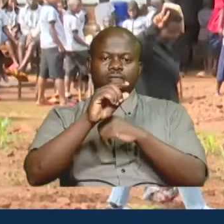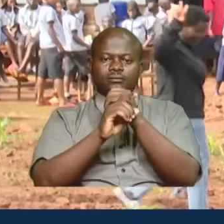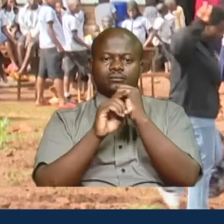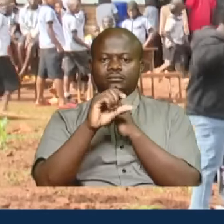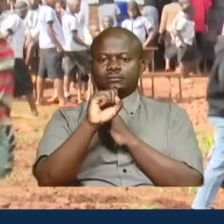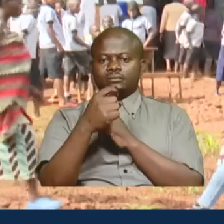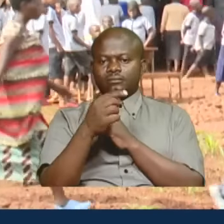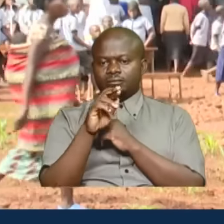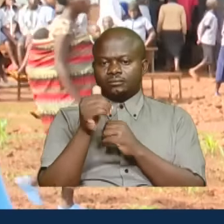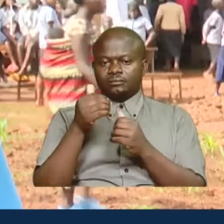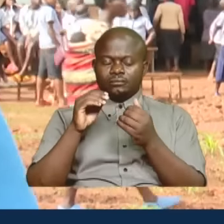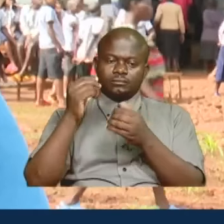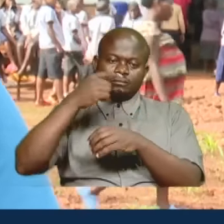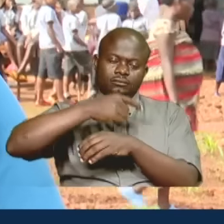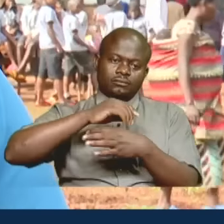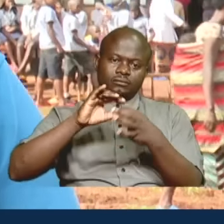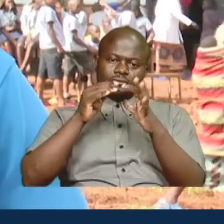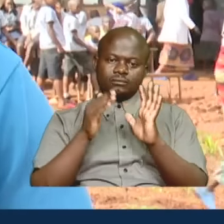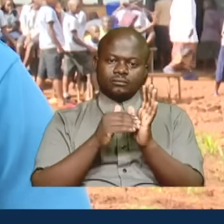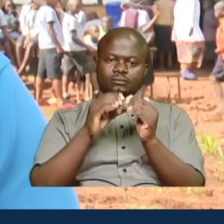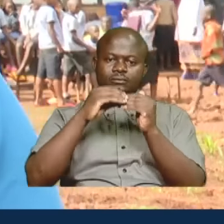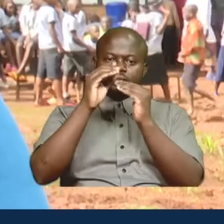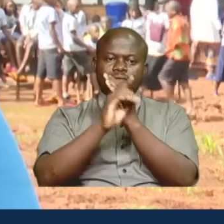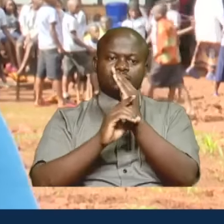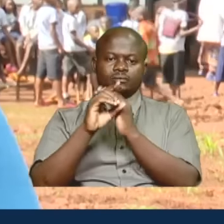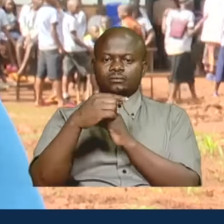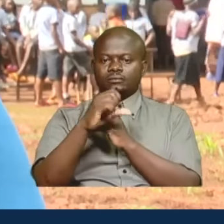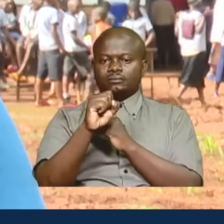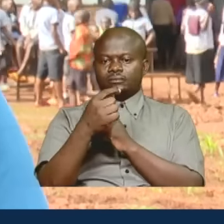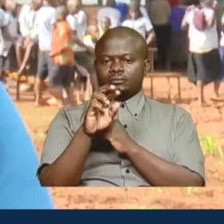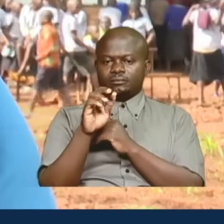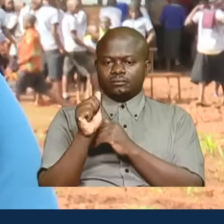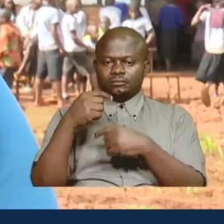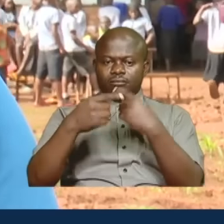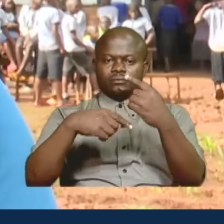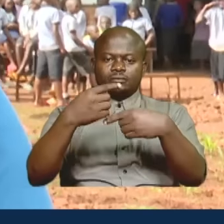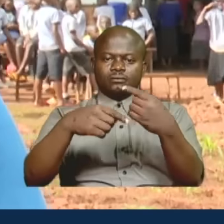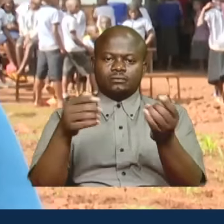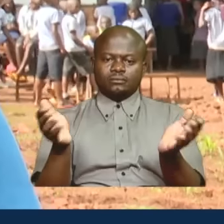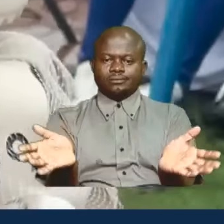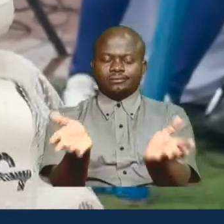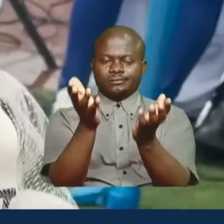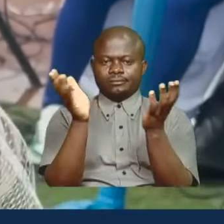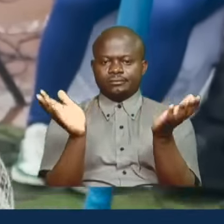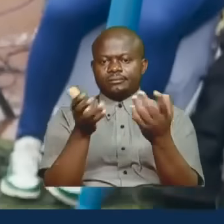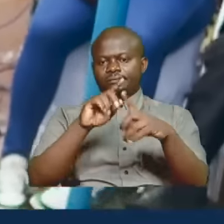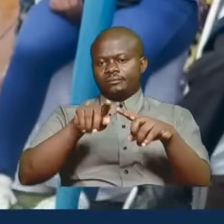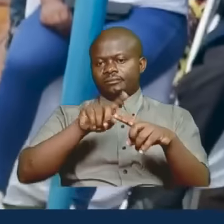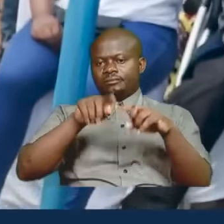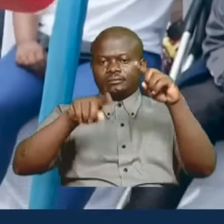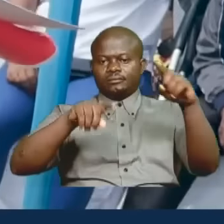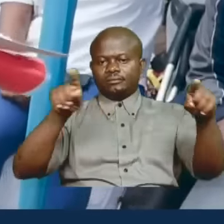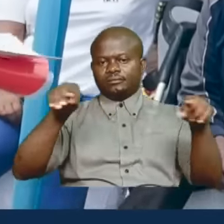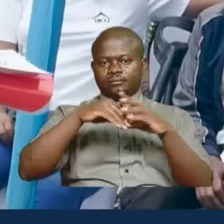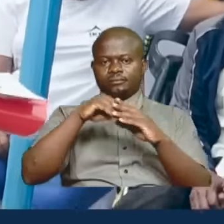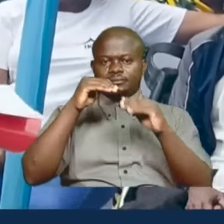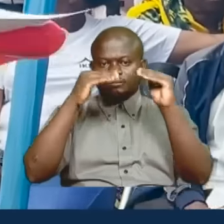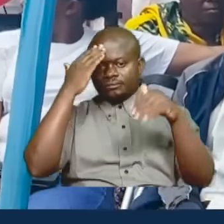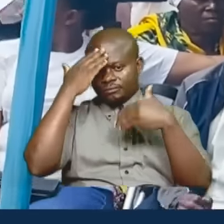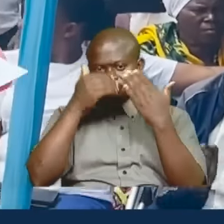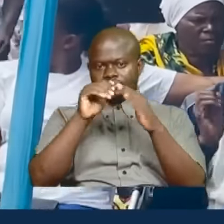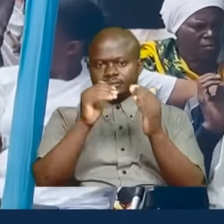uyu munsi abafatanya bikorwa ndetse n'ubuyobozi bw'akarere ka Gisagara bakomeje ubukangurambaga bunyuranye hirya no hino mu rwego kugira ngo